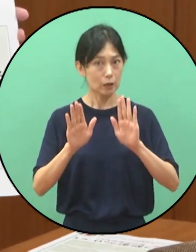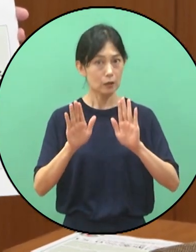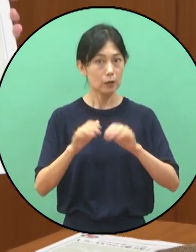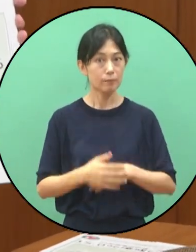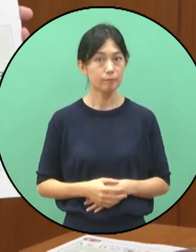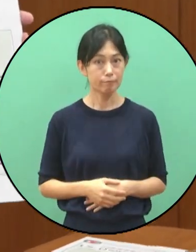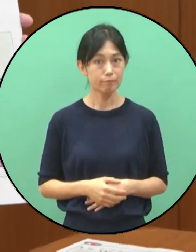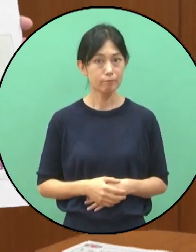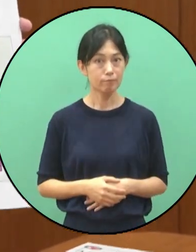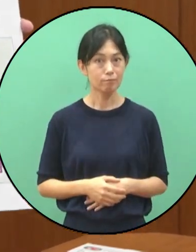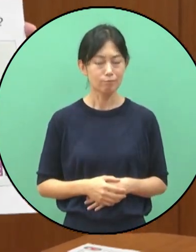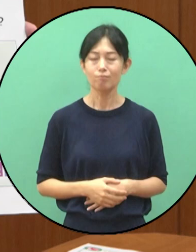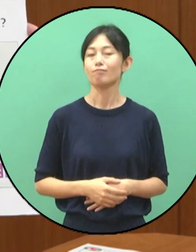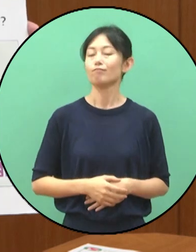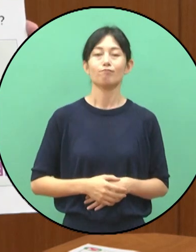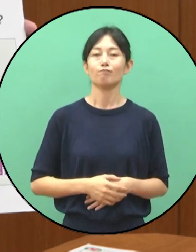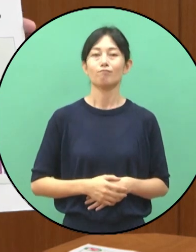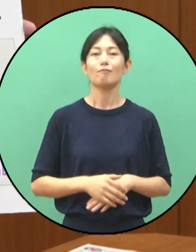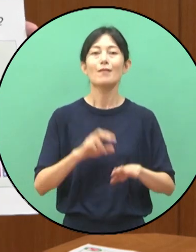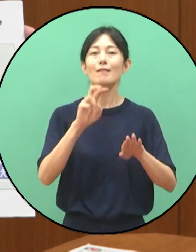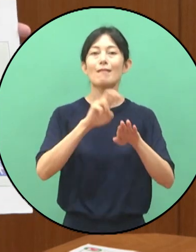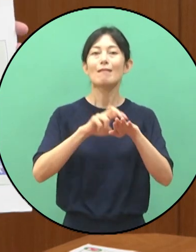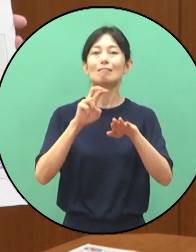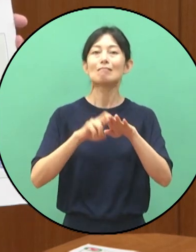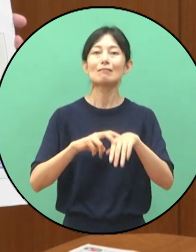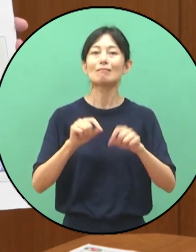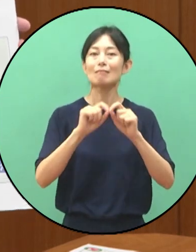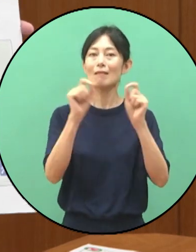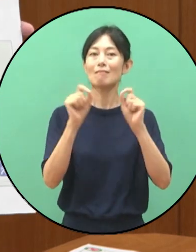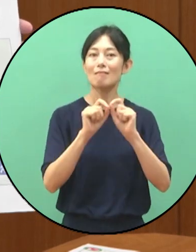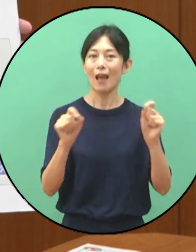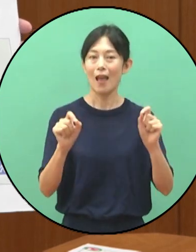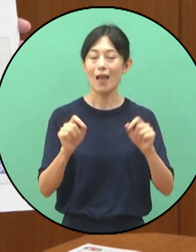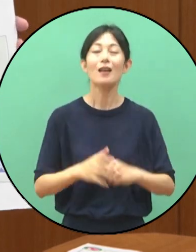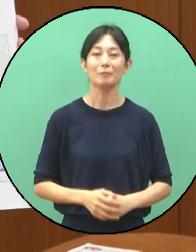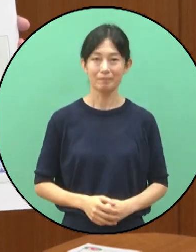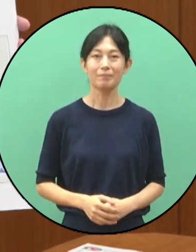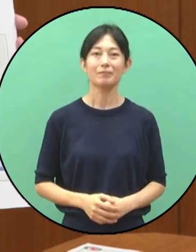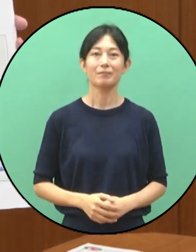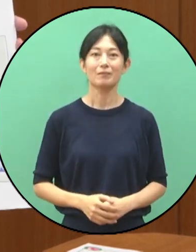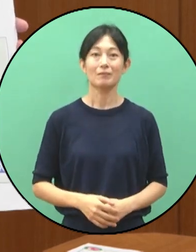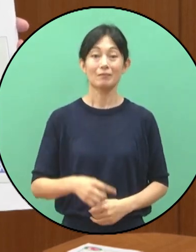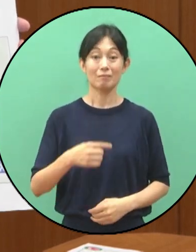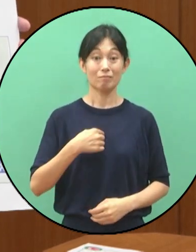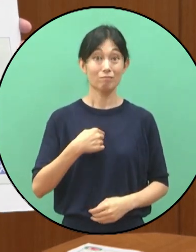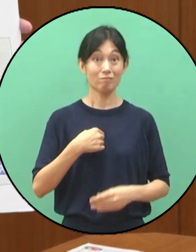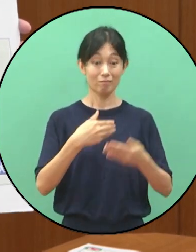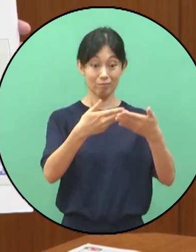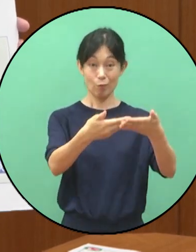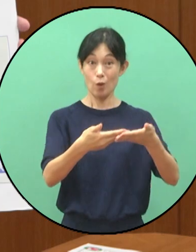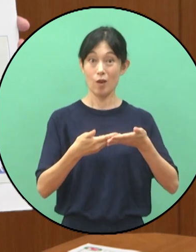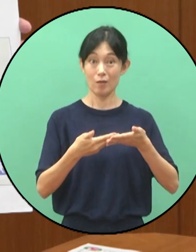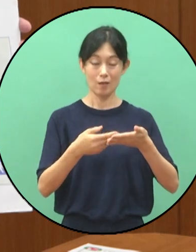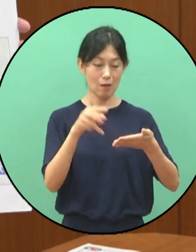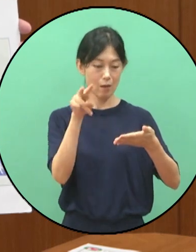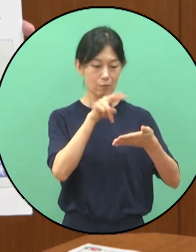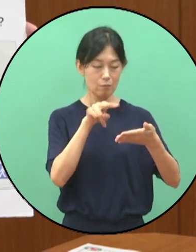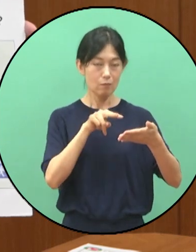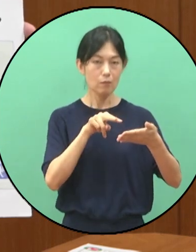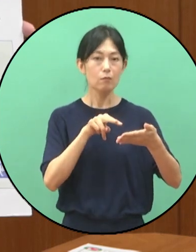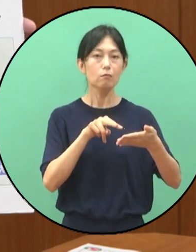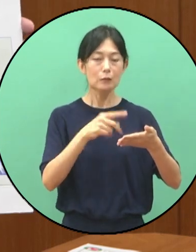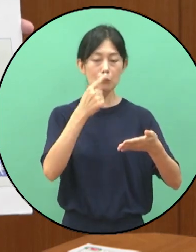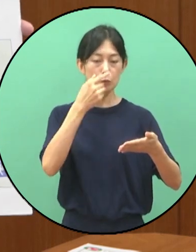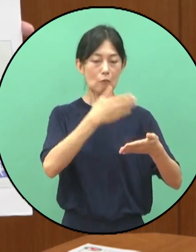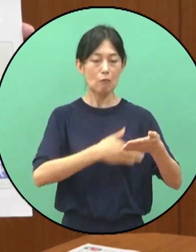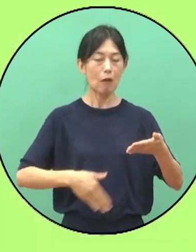。健診結果、健康診断の結果を自分で把握してですね、自分が今どんな状態なのかっていうの